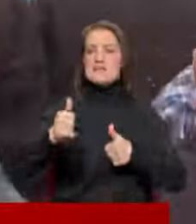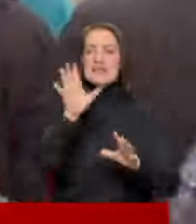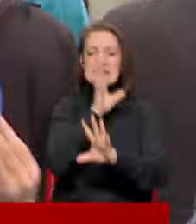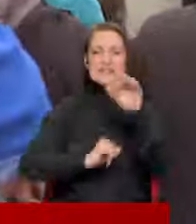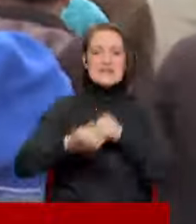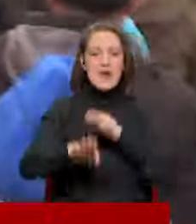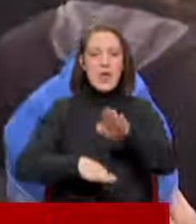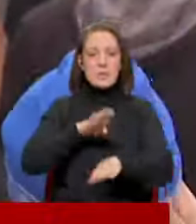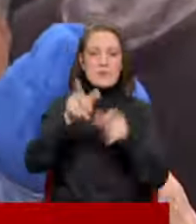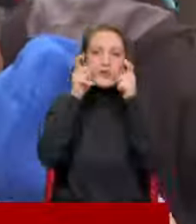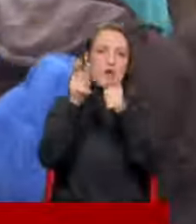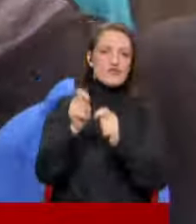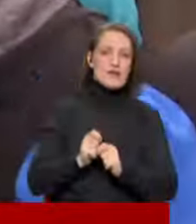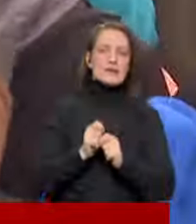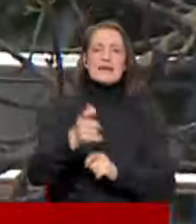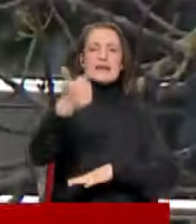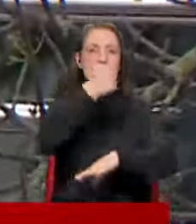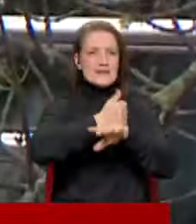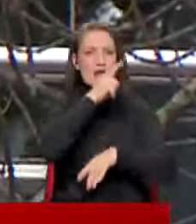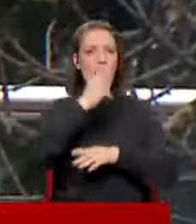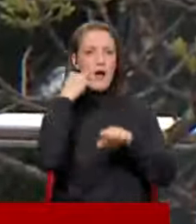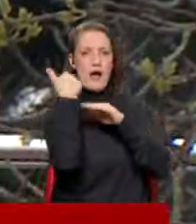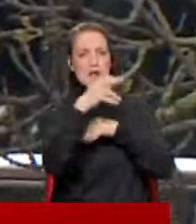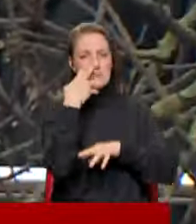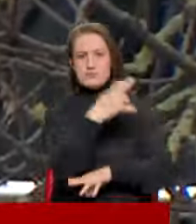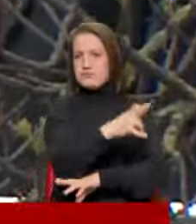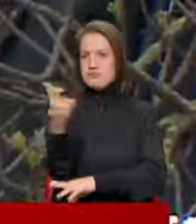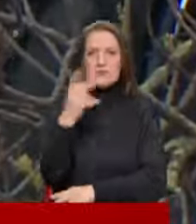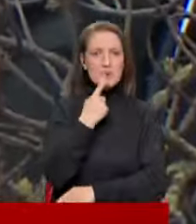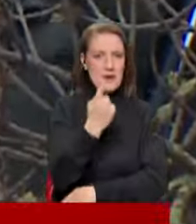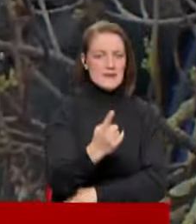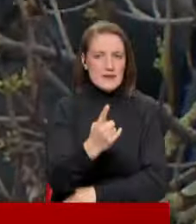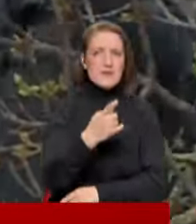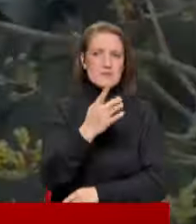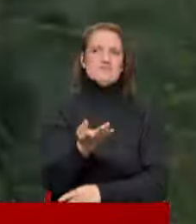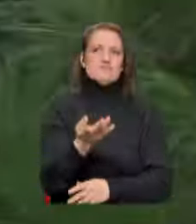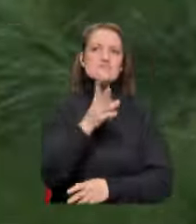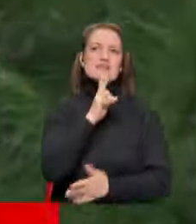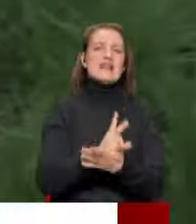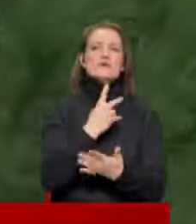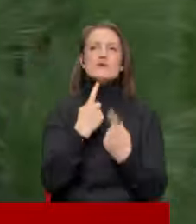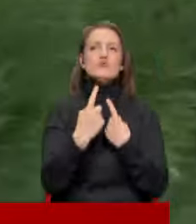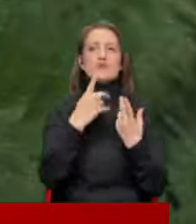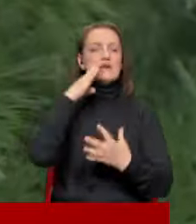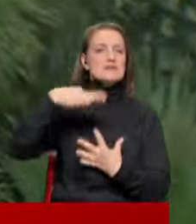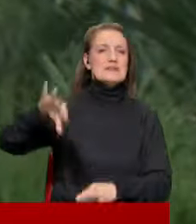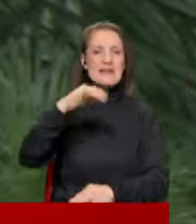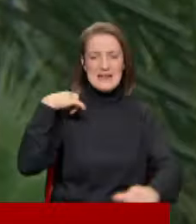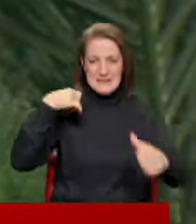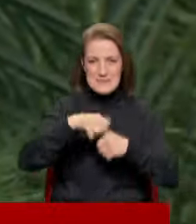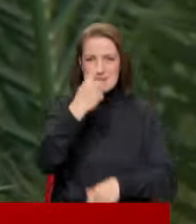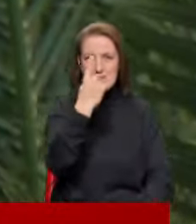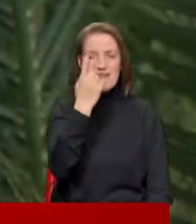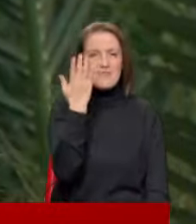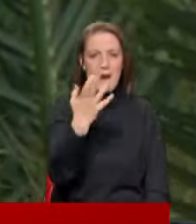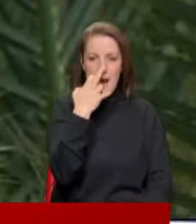gizli adımlarına dikkat çekti iktidarın halkı aldattığını söyledi iddialı konuştu insanları bir kez bile